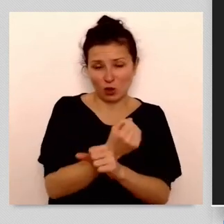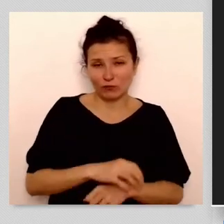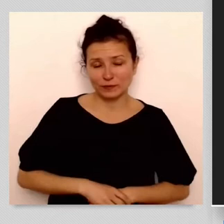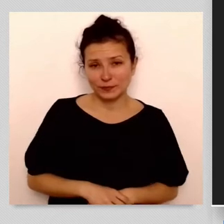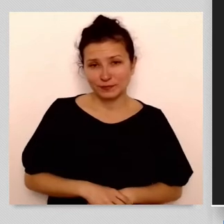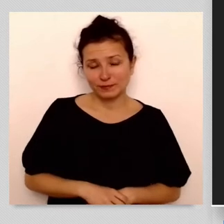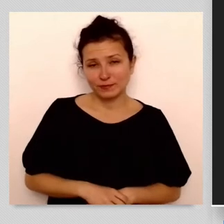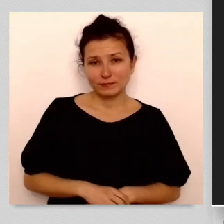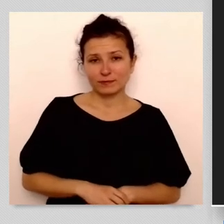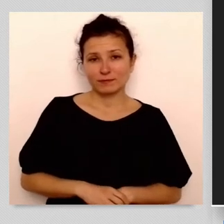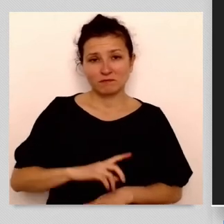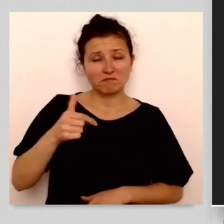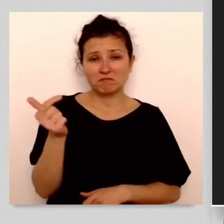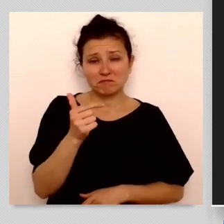bardziej